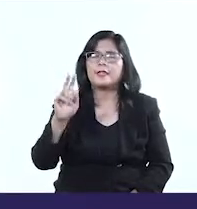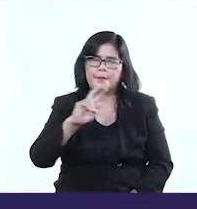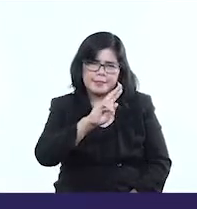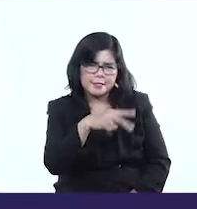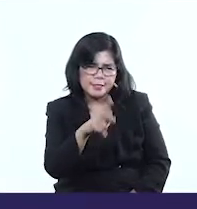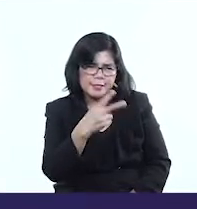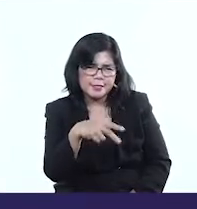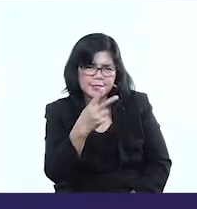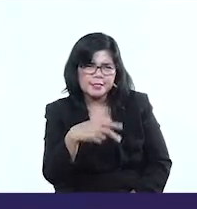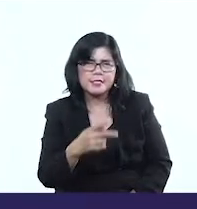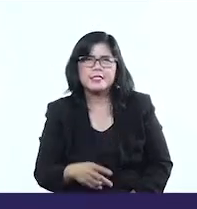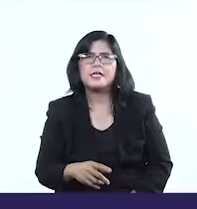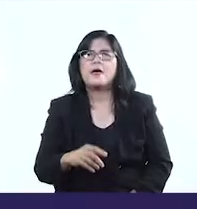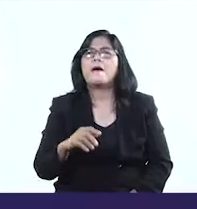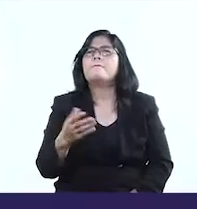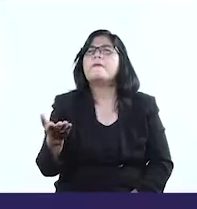memihak